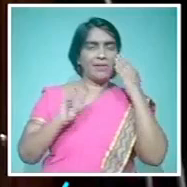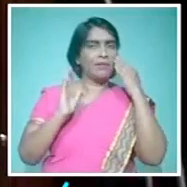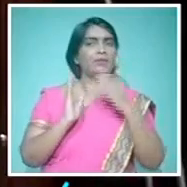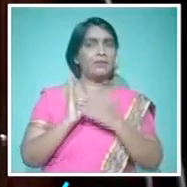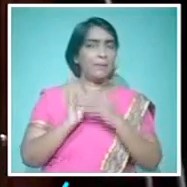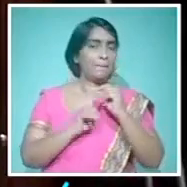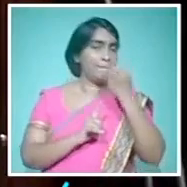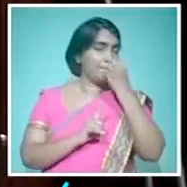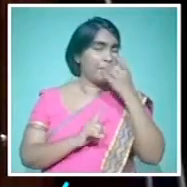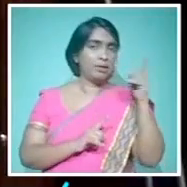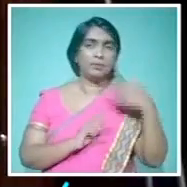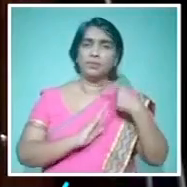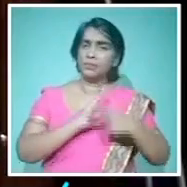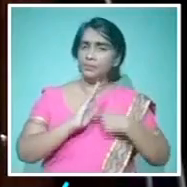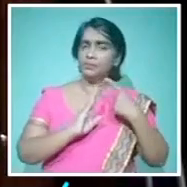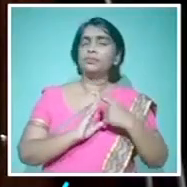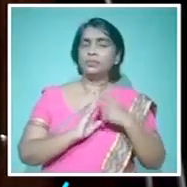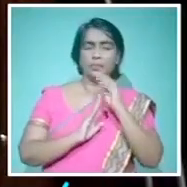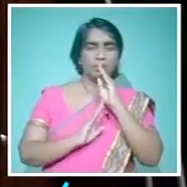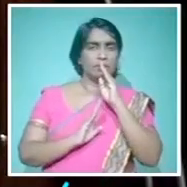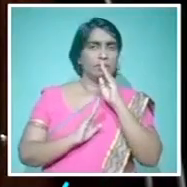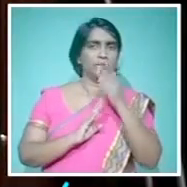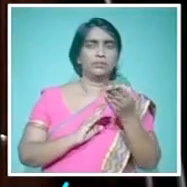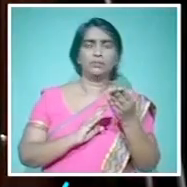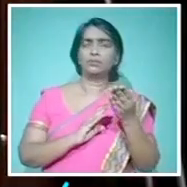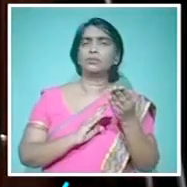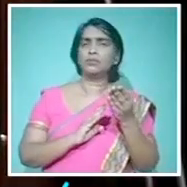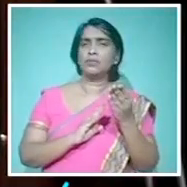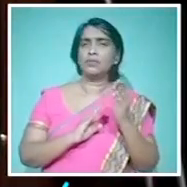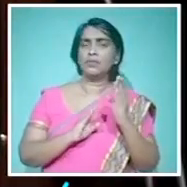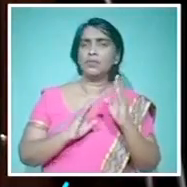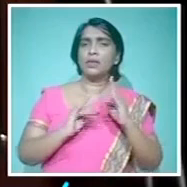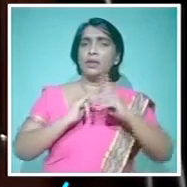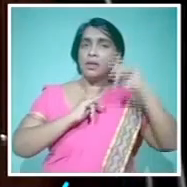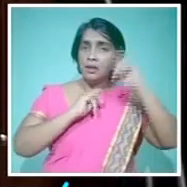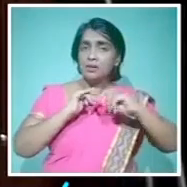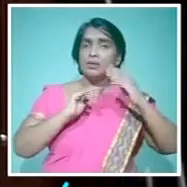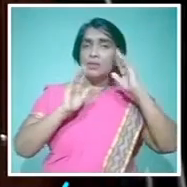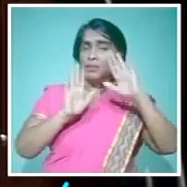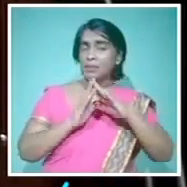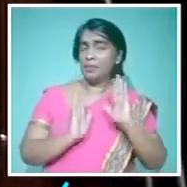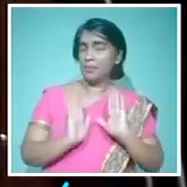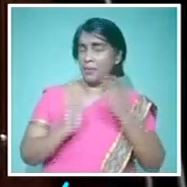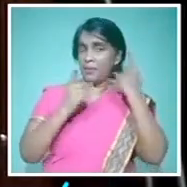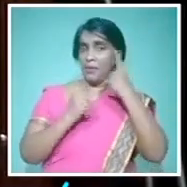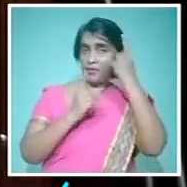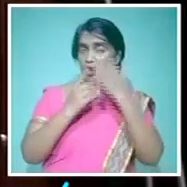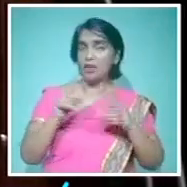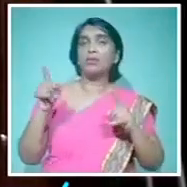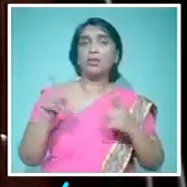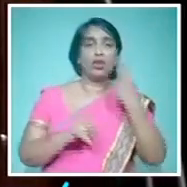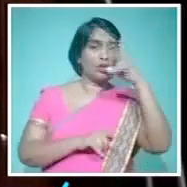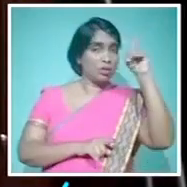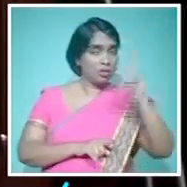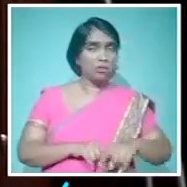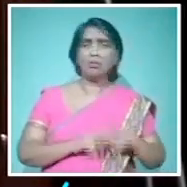විශේෂයෙන්ම පේරාදෙණිය කියන්නේ අපේ රටේ තියෙන එක්තරා දුරකට මේ රෙසිඩෙන්ෂල් කැම්පසස් වල ආරම්භයේ තියෙන තැනක්. මේක ඇතුලේ අපි